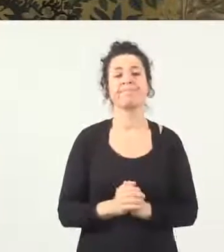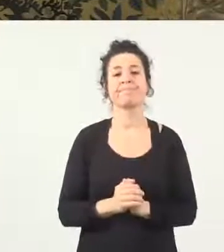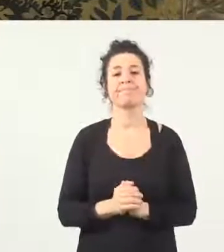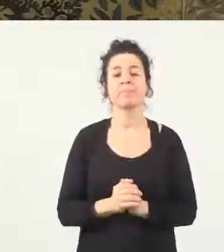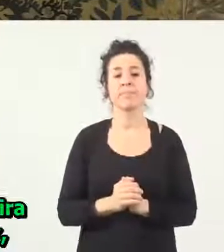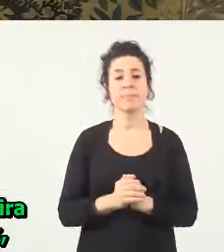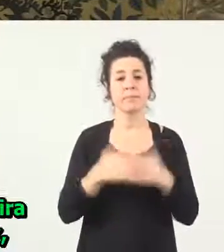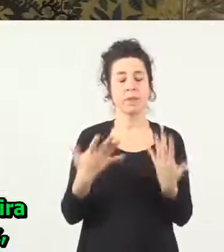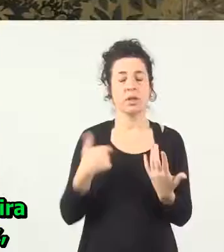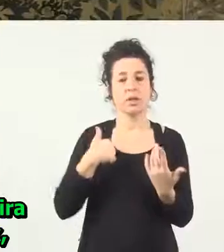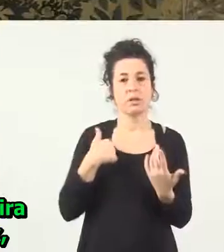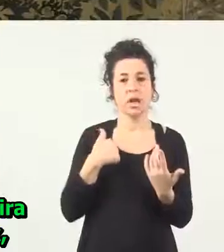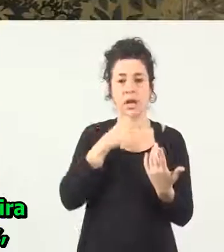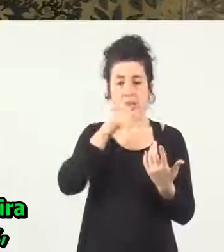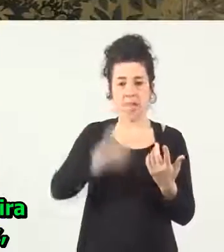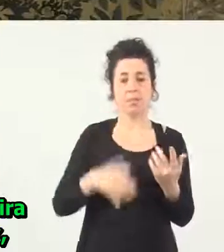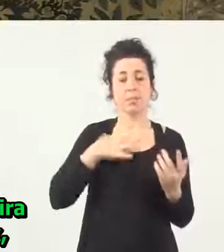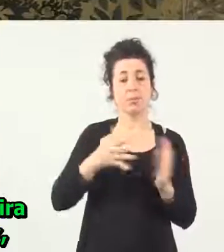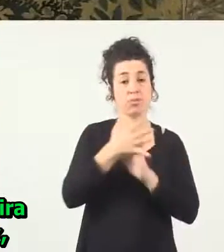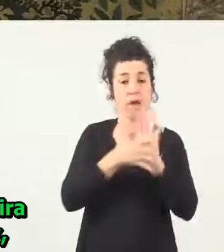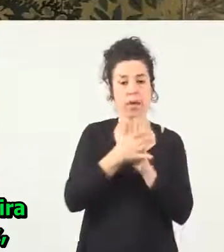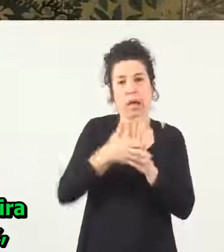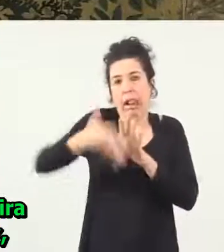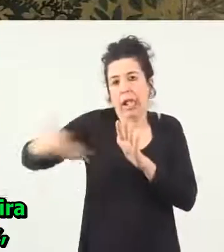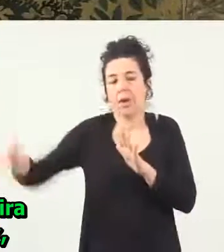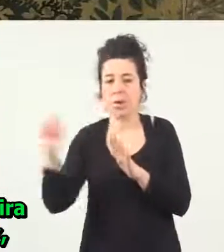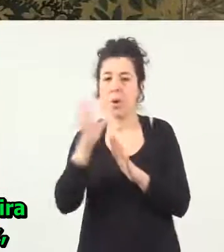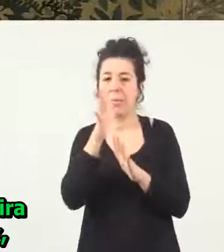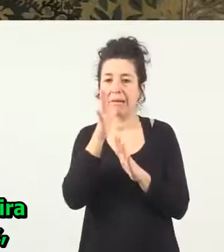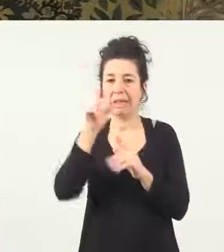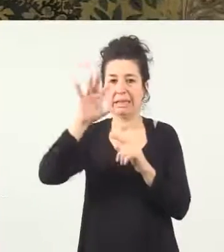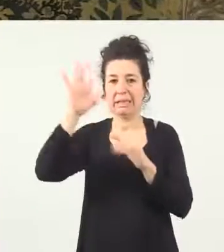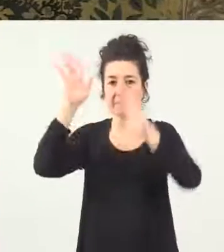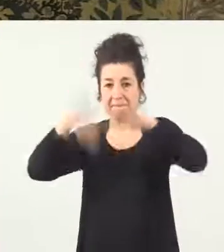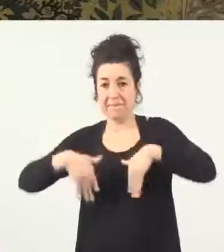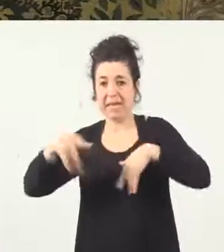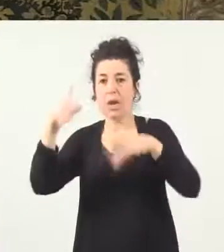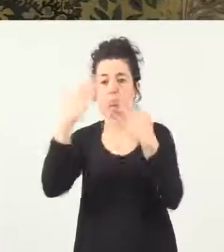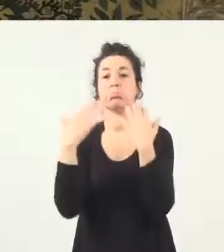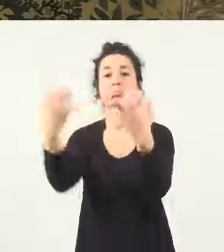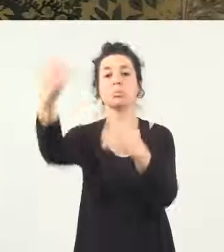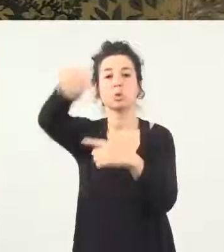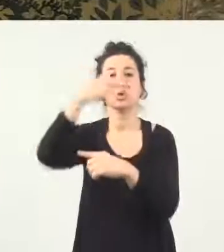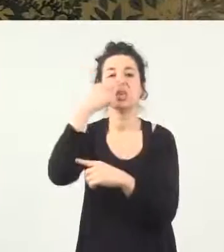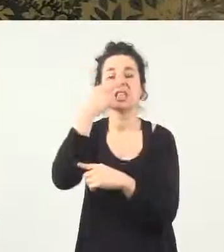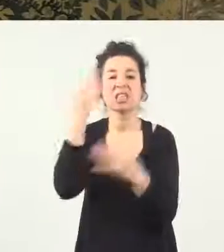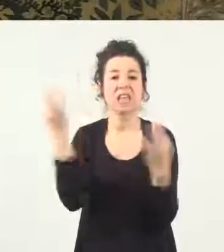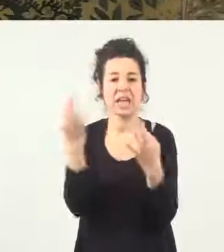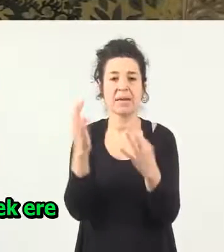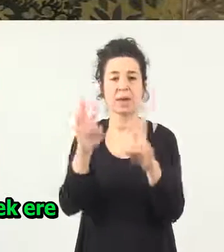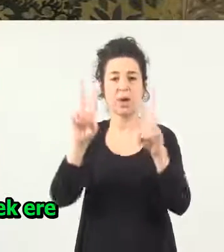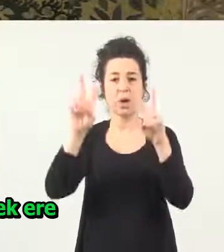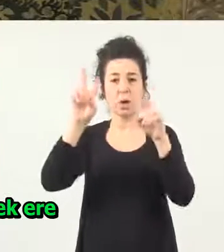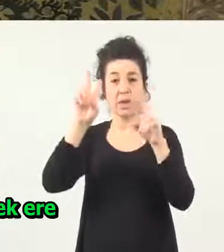itzein dezakegu bai, ez dut luze itzein go, ze gainera, gero zuei ze gai interesatzen zaizuen, baina kompromisoaren gaia ere, honetaz ere idatzi